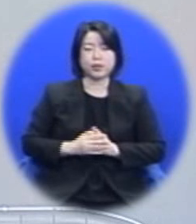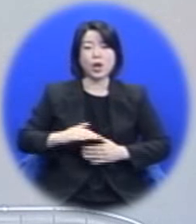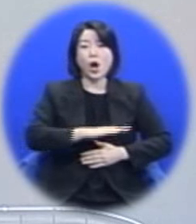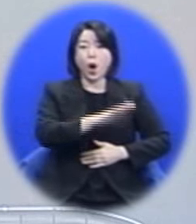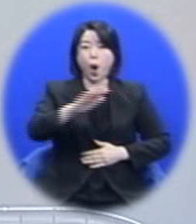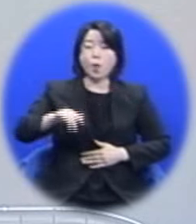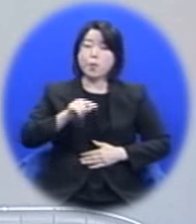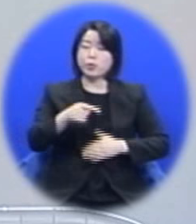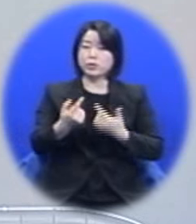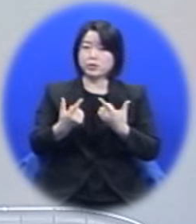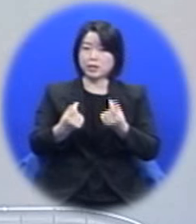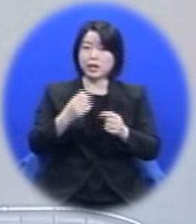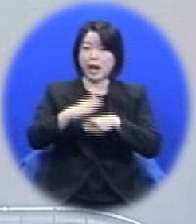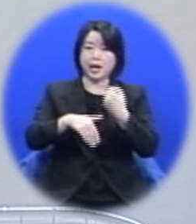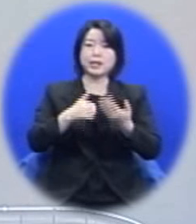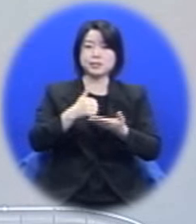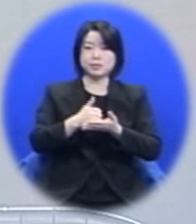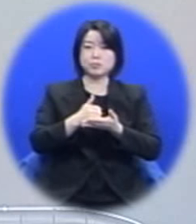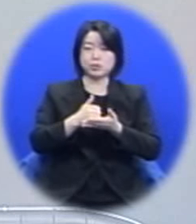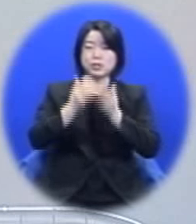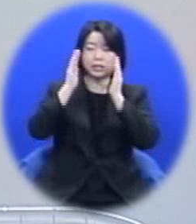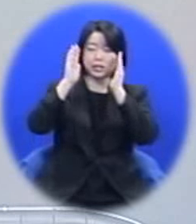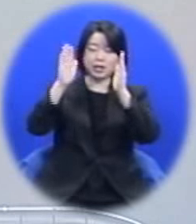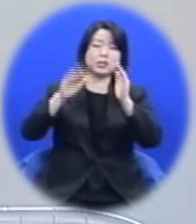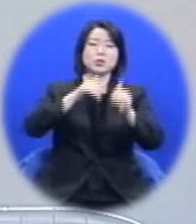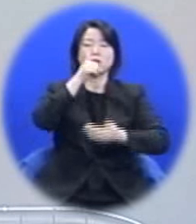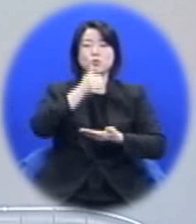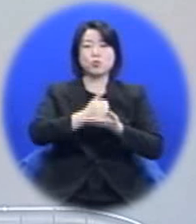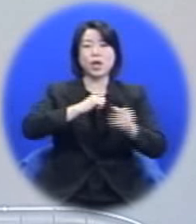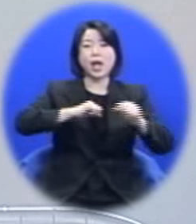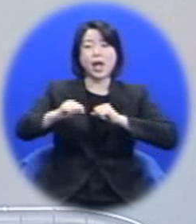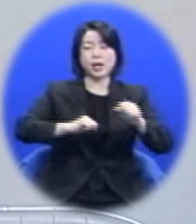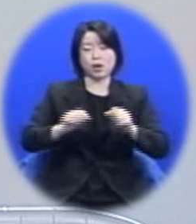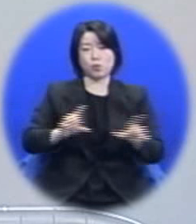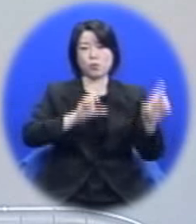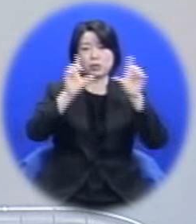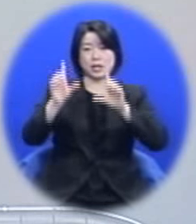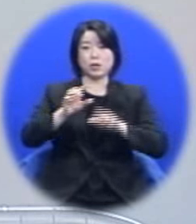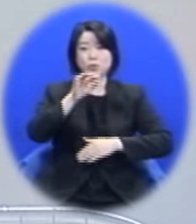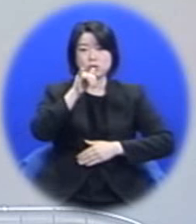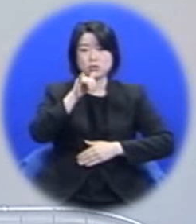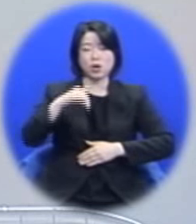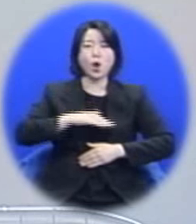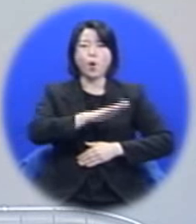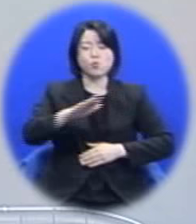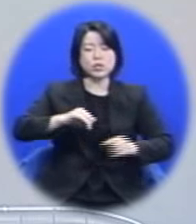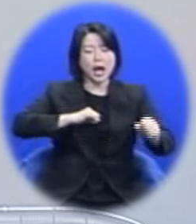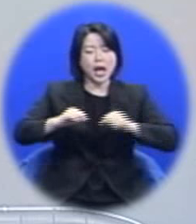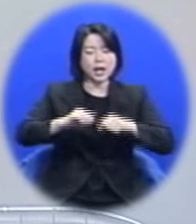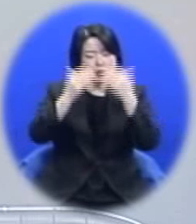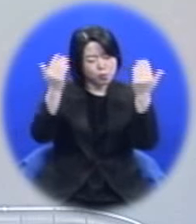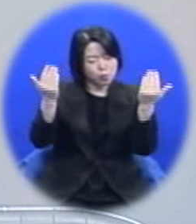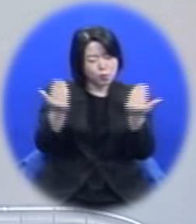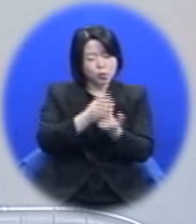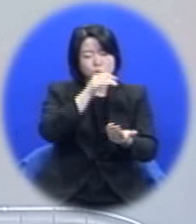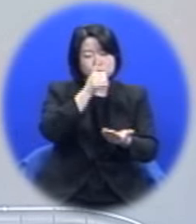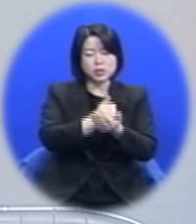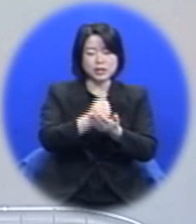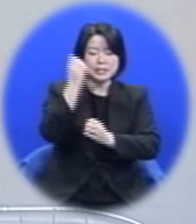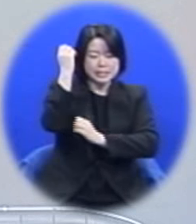우리는 그렇게 하나님을 향하여 죄짓고 삽니다. 우리가 짓는 모든 죄는 근본적으로 하나님을 향한